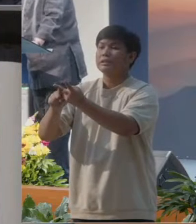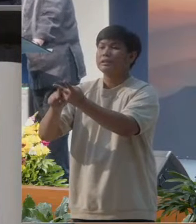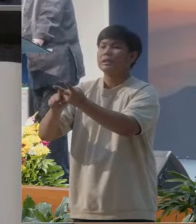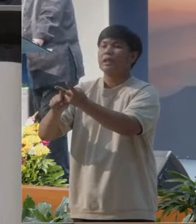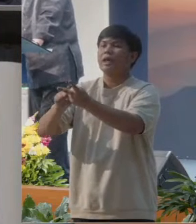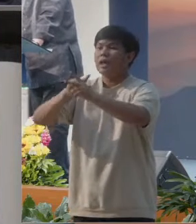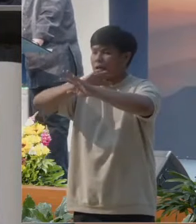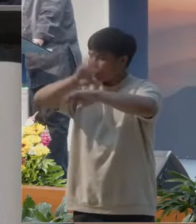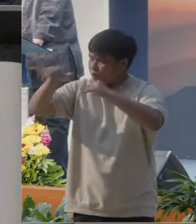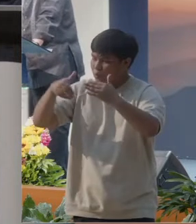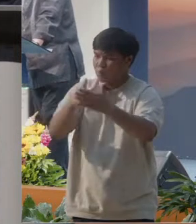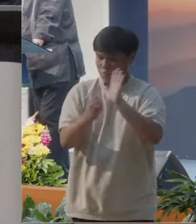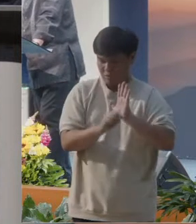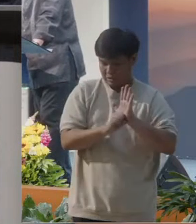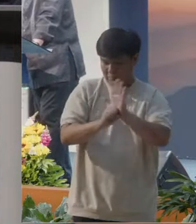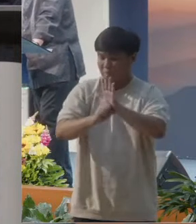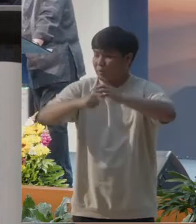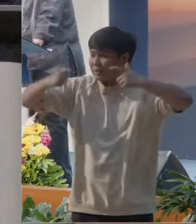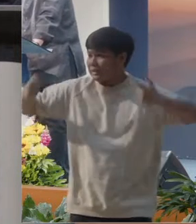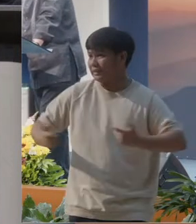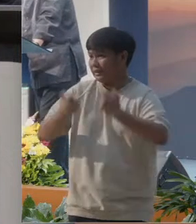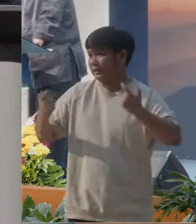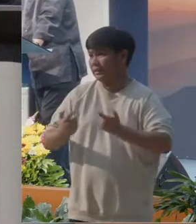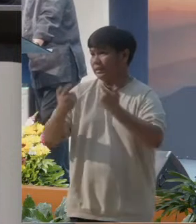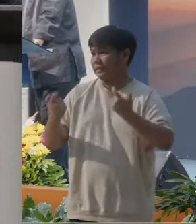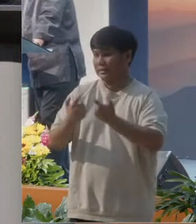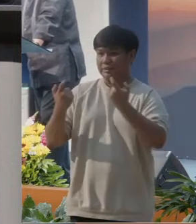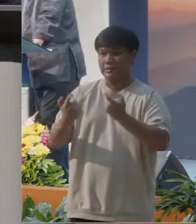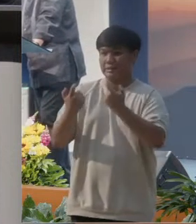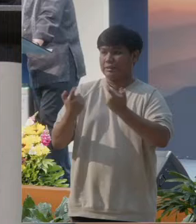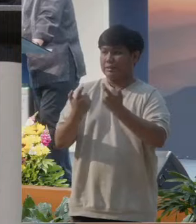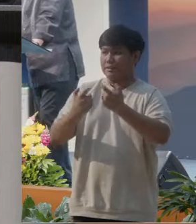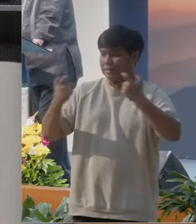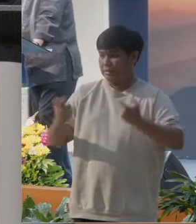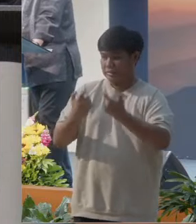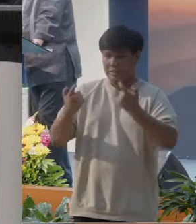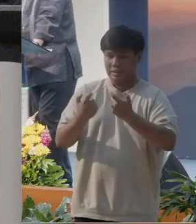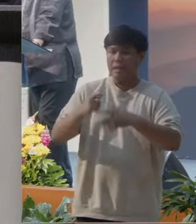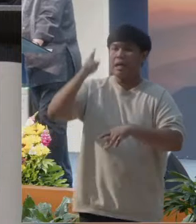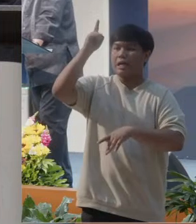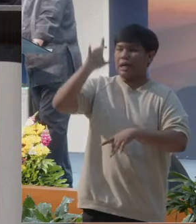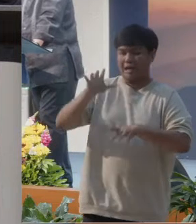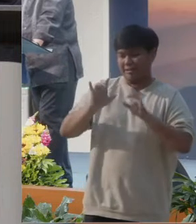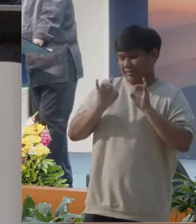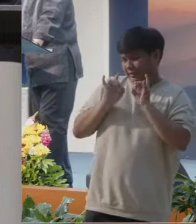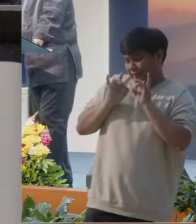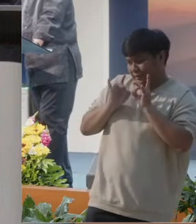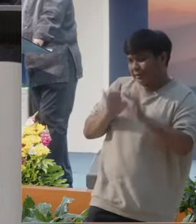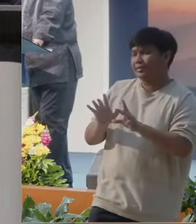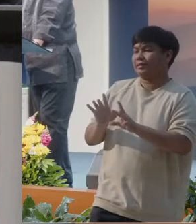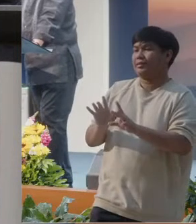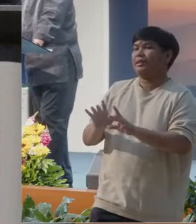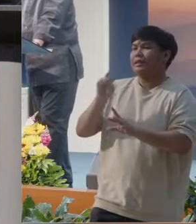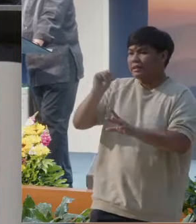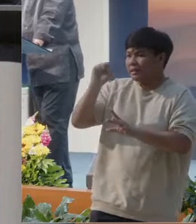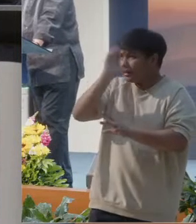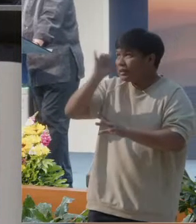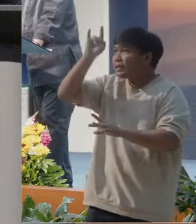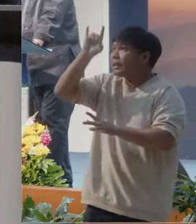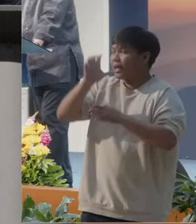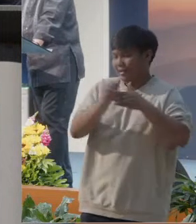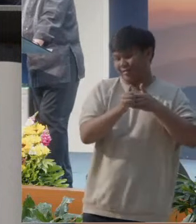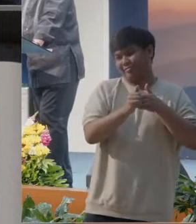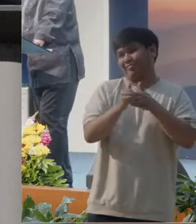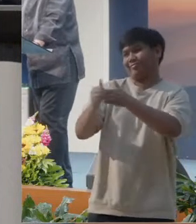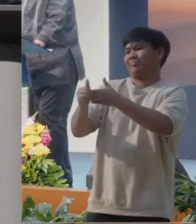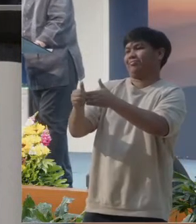pagharap sa kasalanan at ang paghahanap ng gabay ng Diyos sa ating buhay. Yun po ang dapat nating gawin.